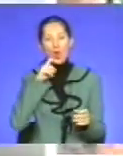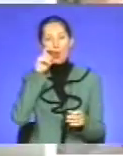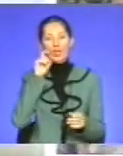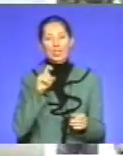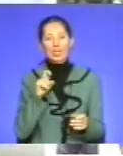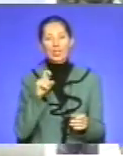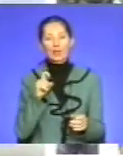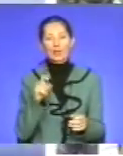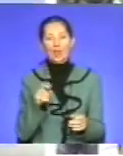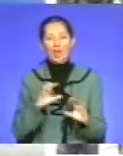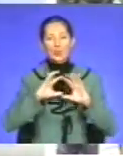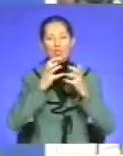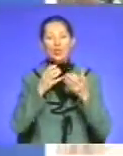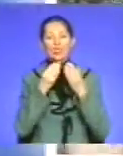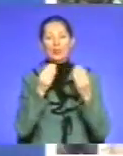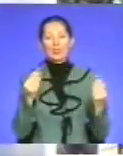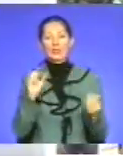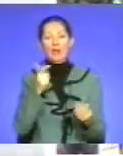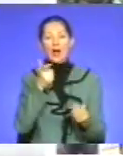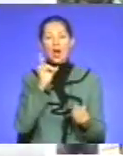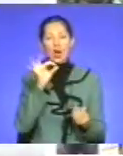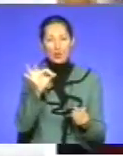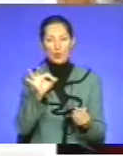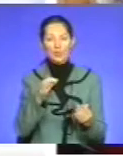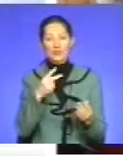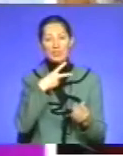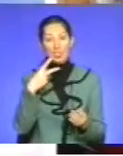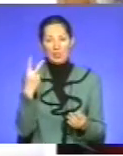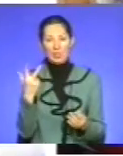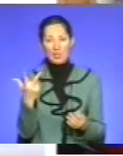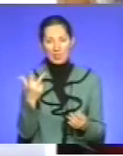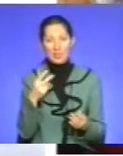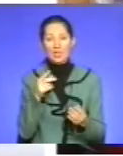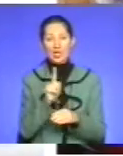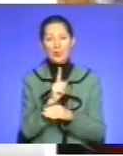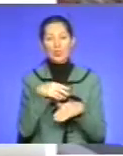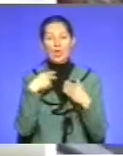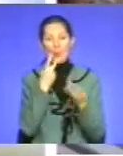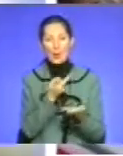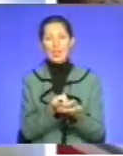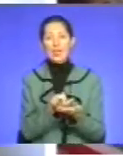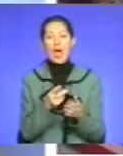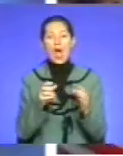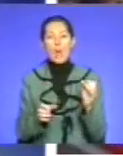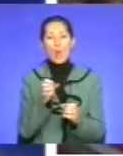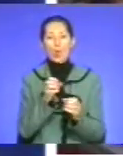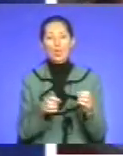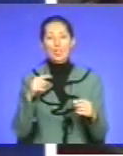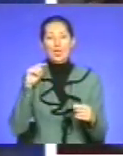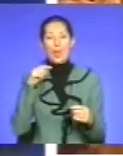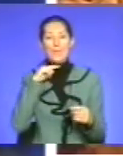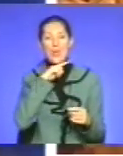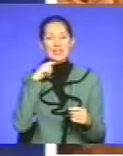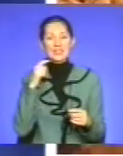На міжнародній виставці «Агро-2013» Тернопільщина масштабно представила молочні та м'ясні вироби, а ще оригінальні